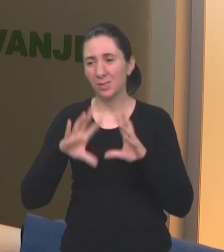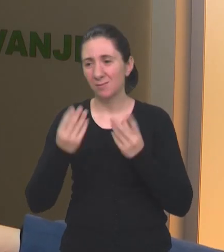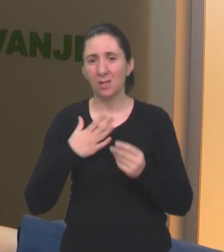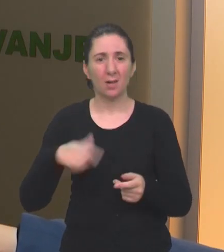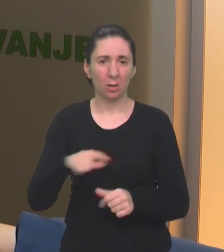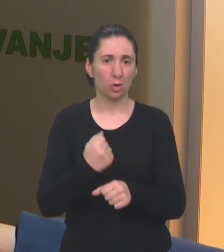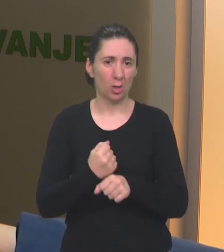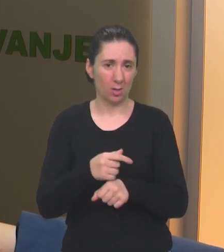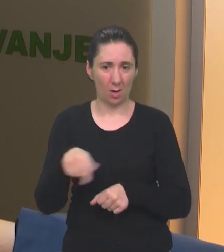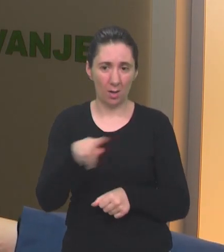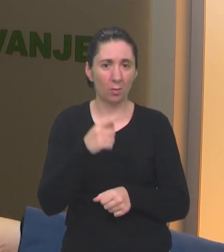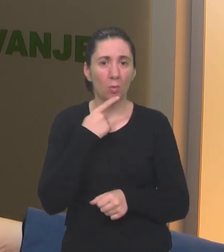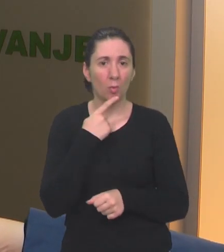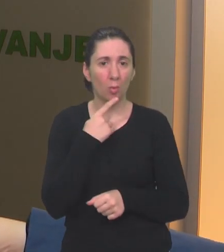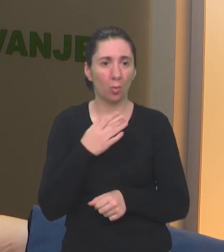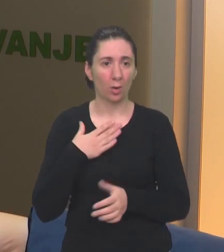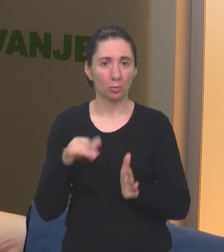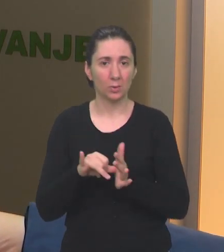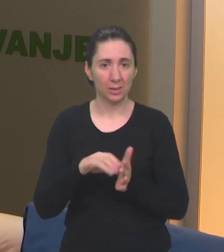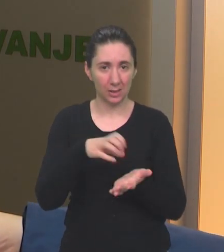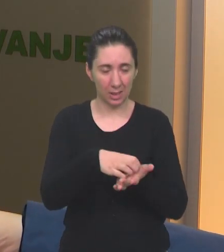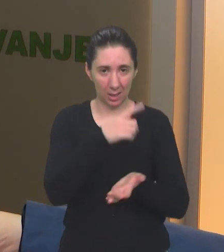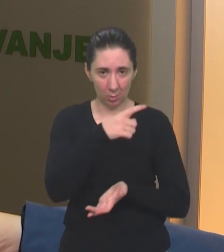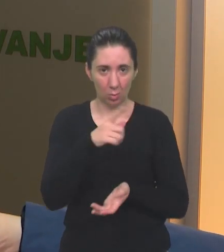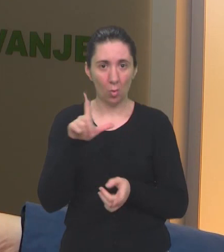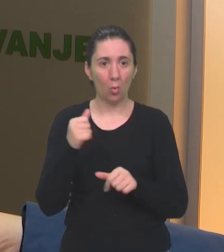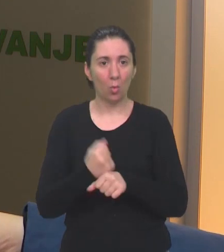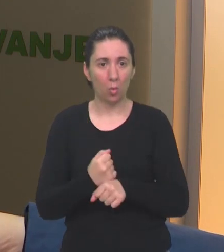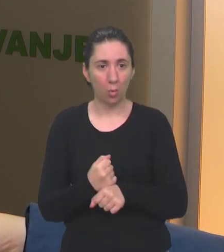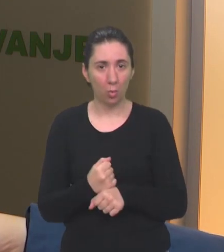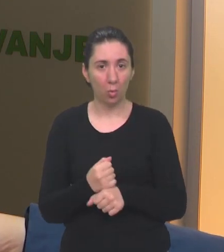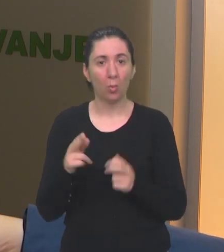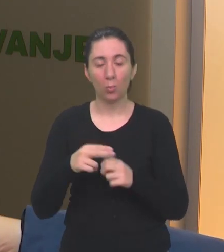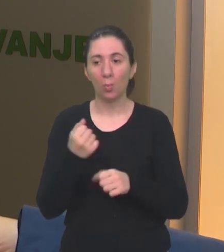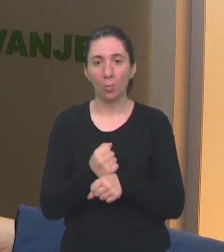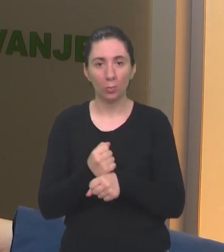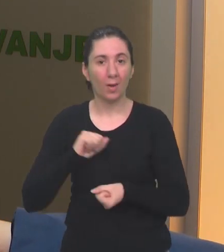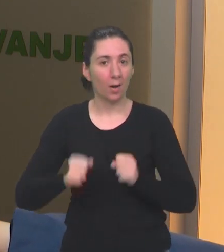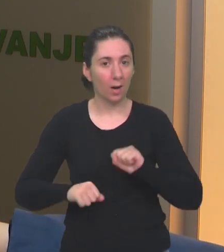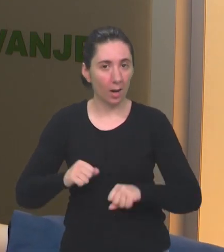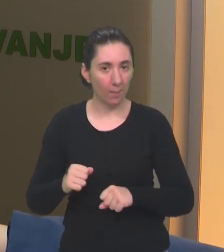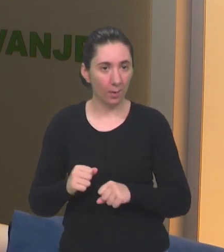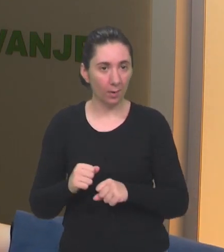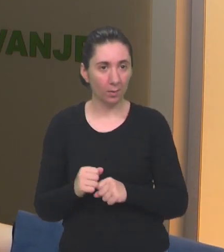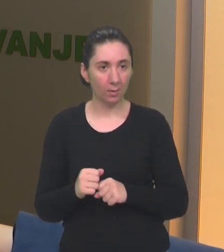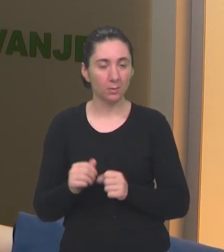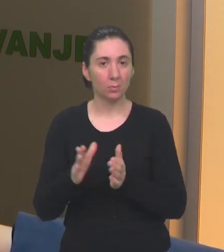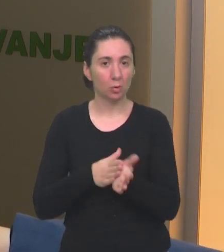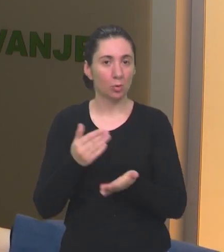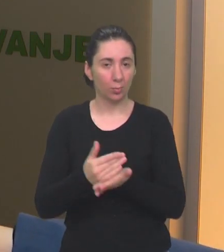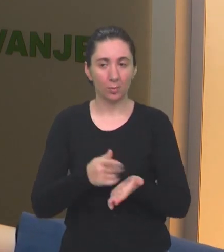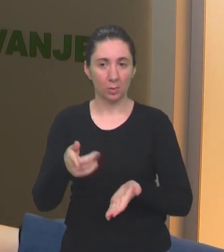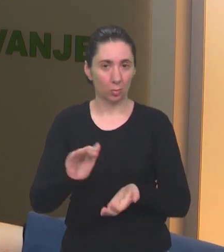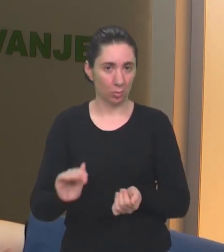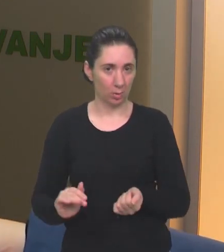naših djelatnika koji smo u našem središnici, odnosno u Lugu, bit ćemo podrška u rehabilitaciji, odnosno u kreiranju tih programa za